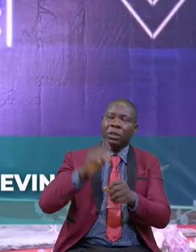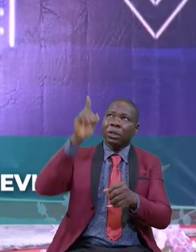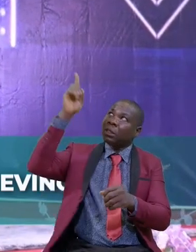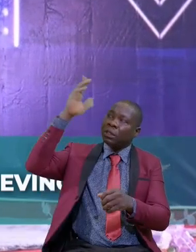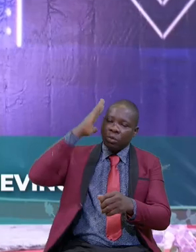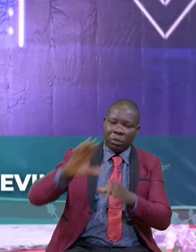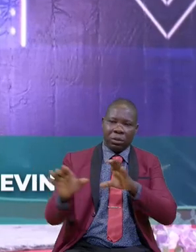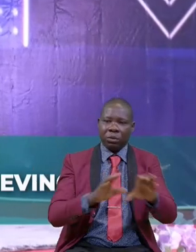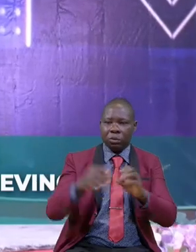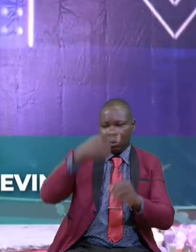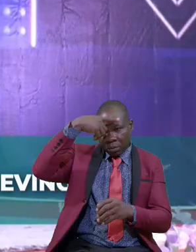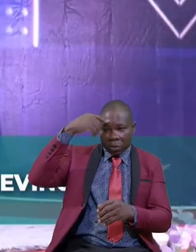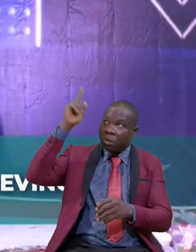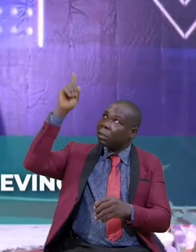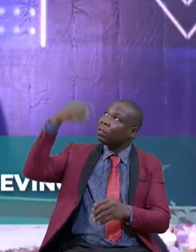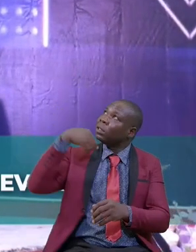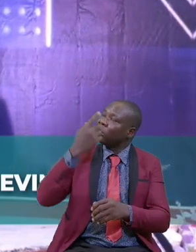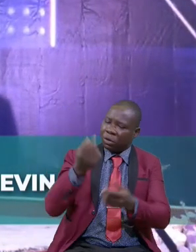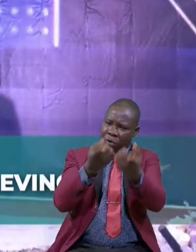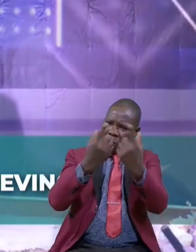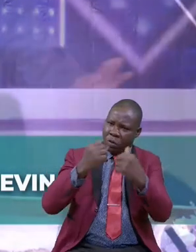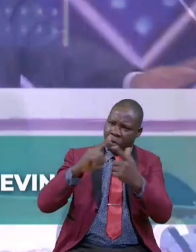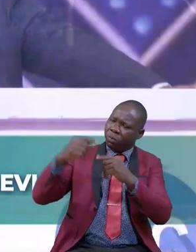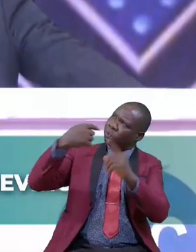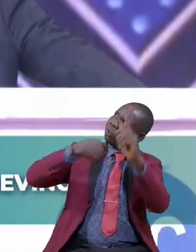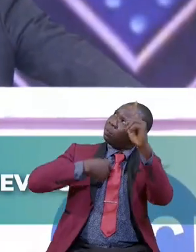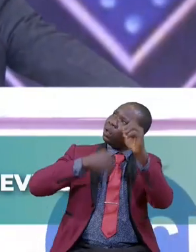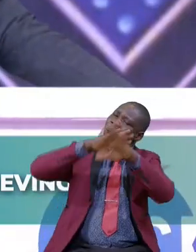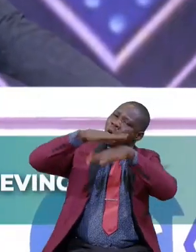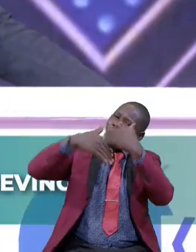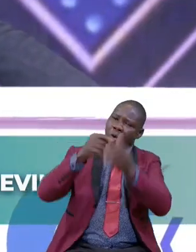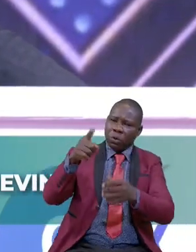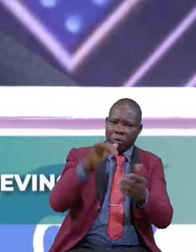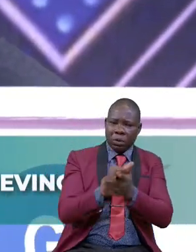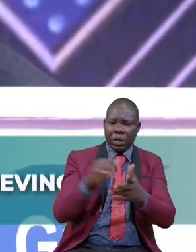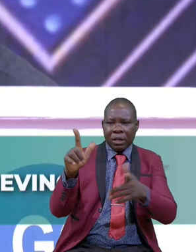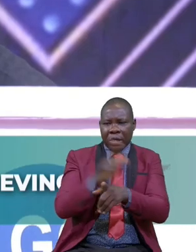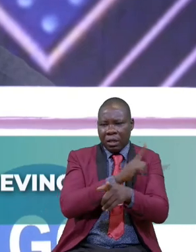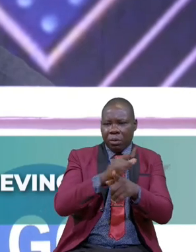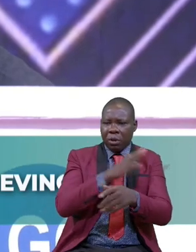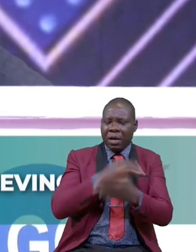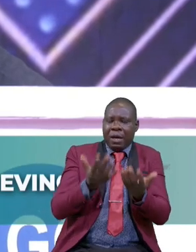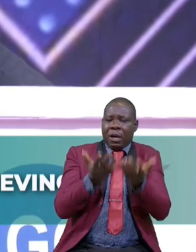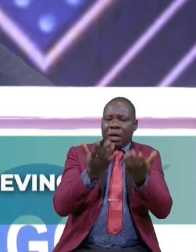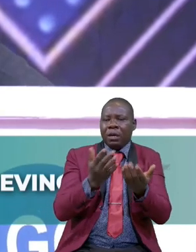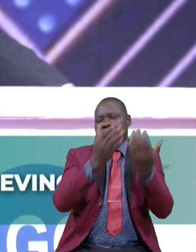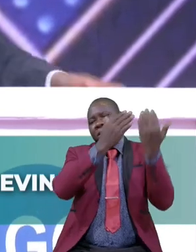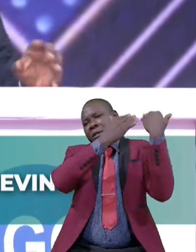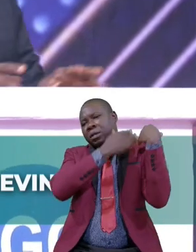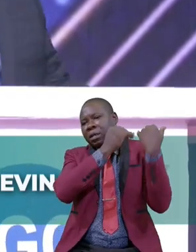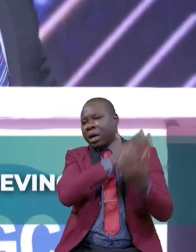Parce qu'on dit, venez à moi, vous toutes qui êtes fatigués et chargés, et je vous donnerai du